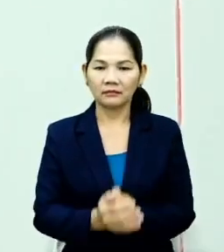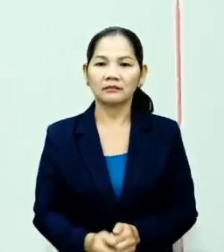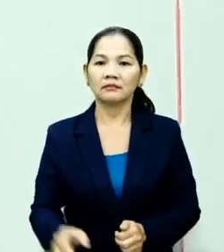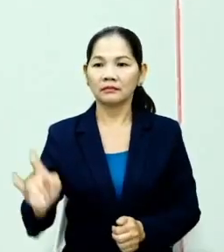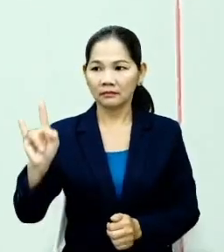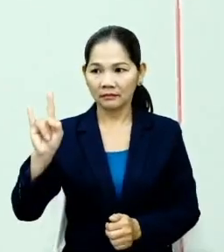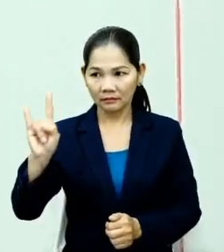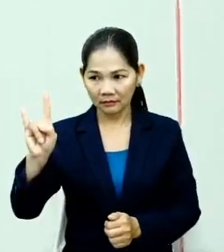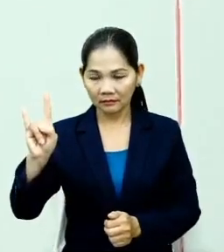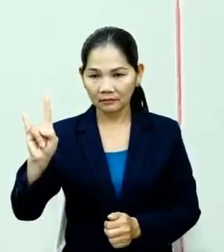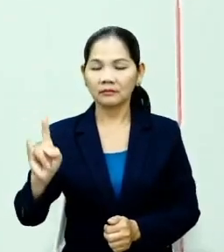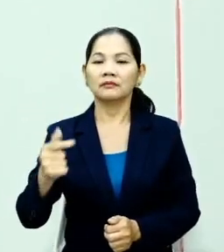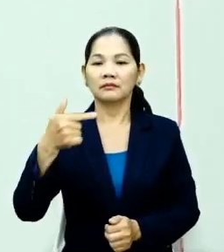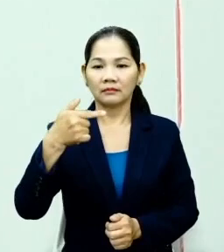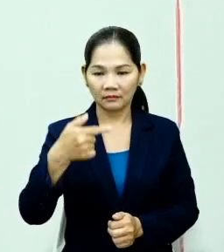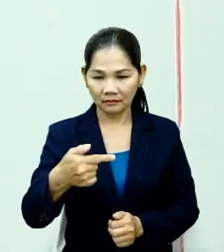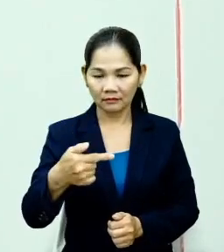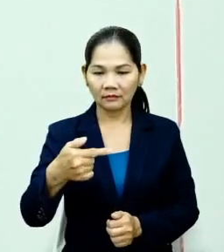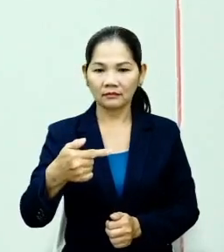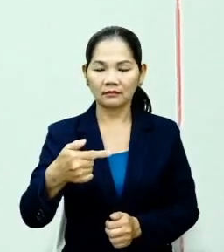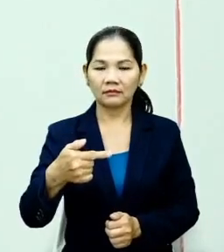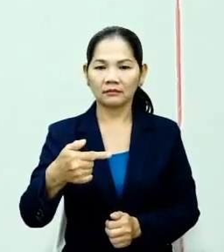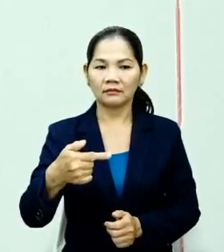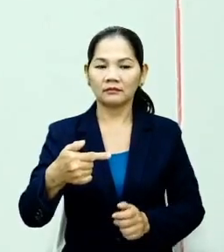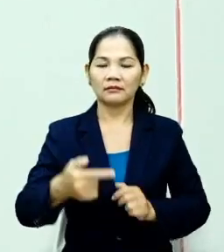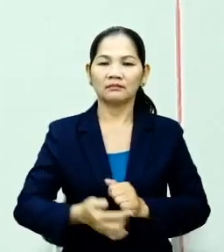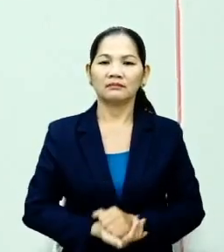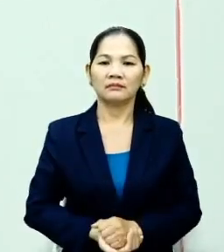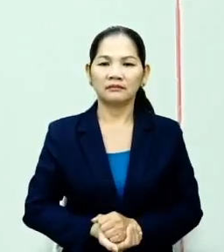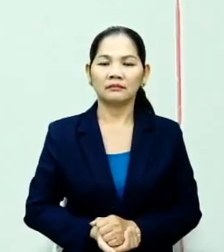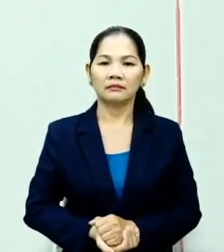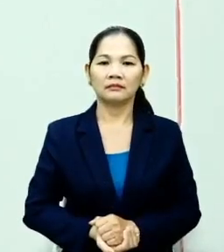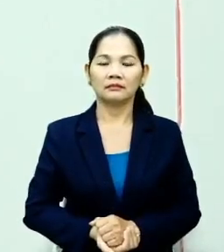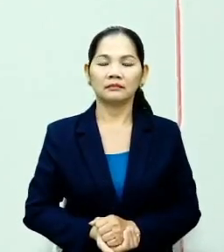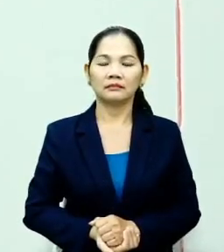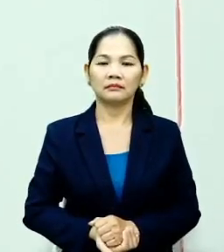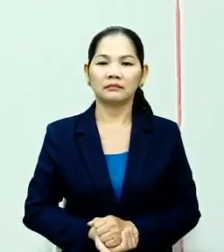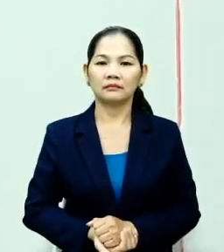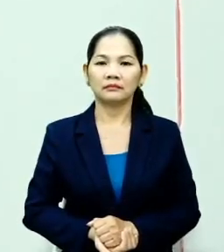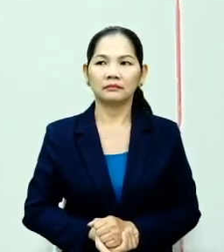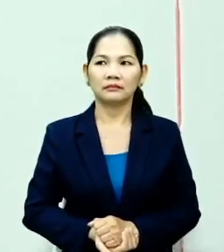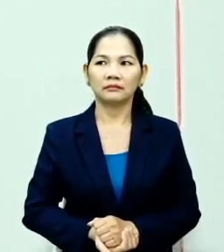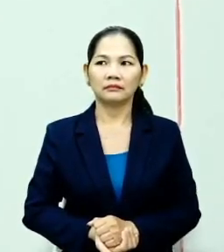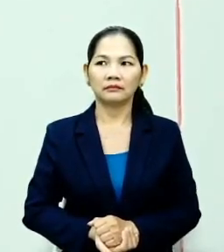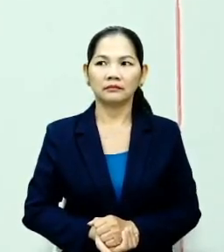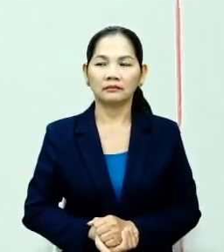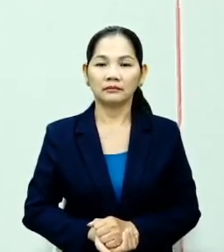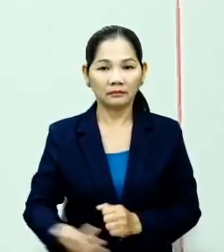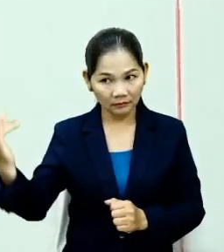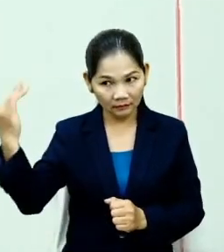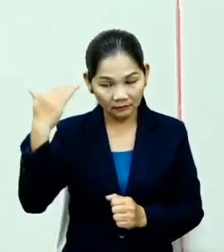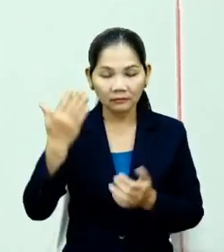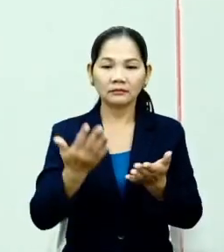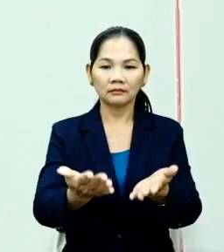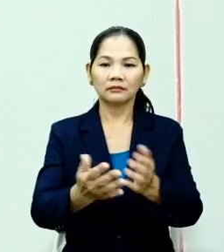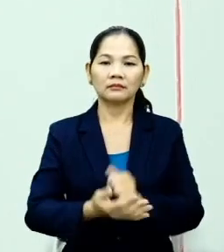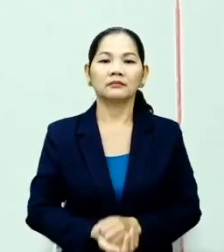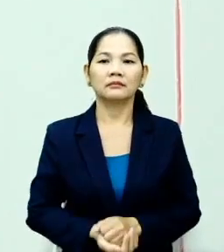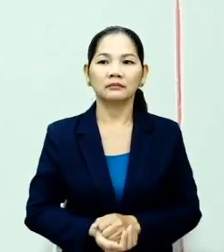mùi nhạc khổ. Mó, chừng chố, mà châu. Chà, con bắn lơ sâu để khuôn